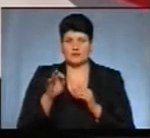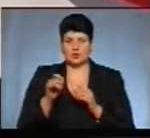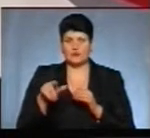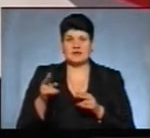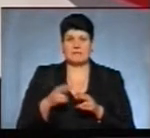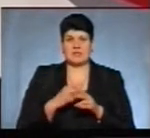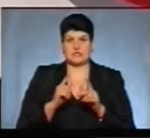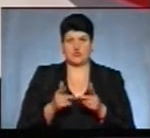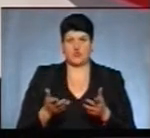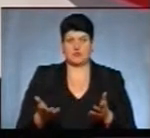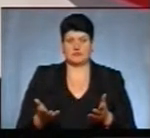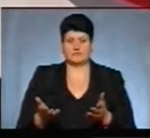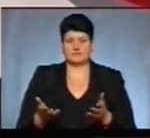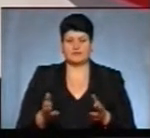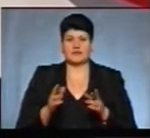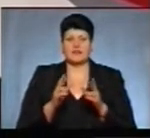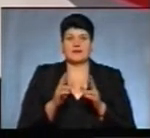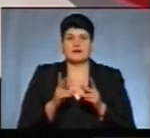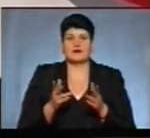згоди. Як